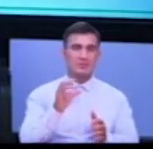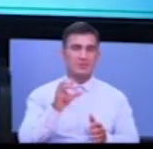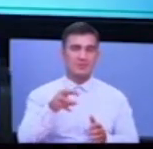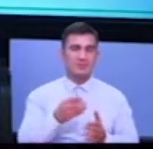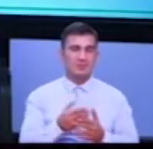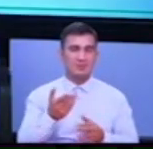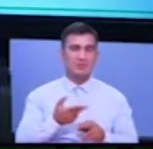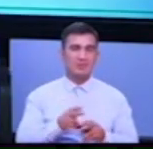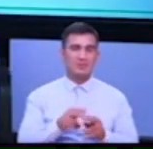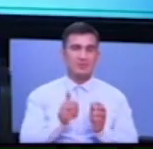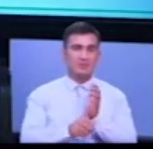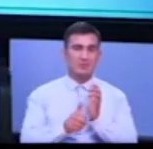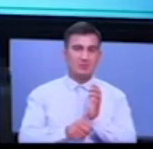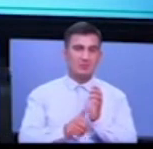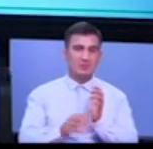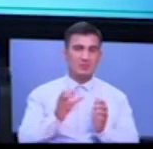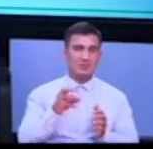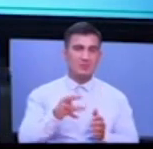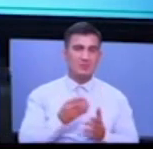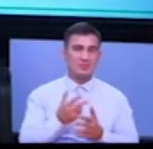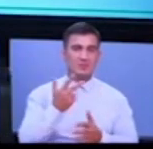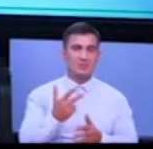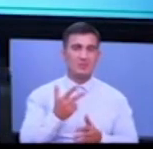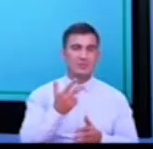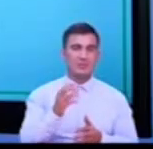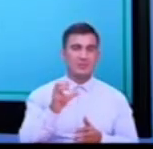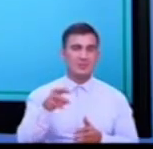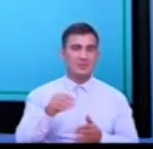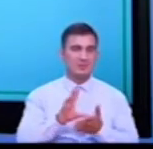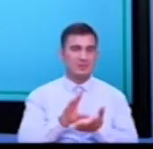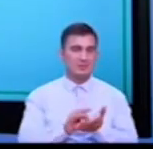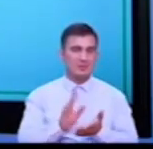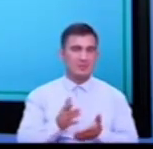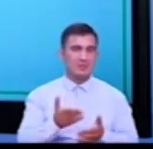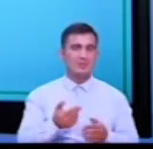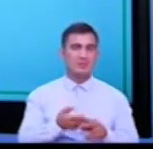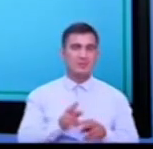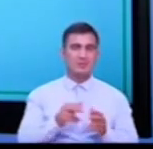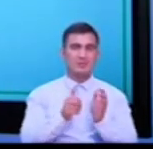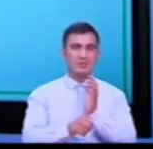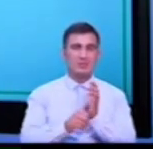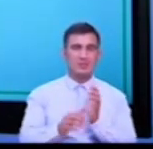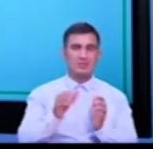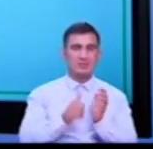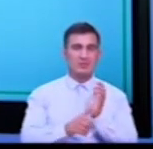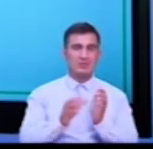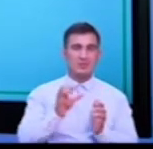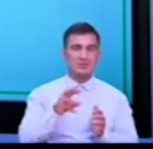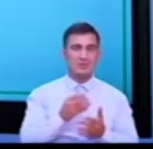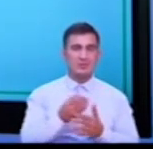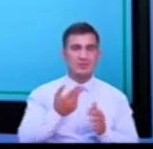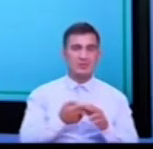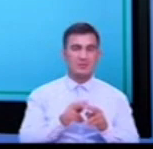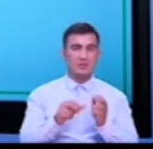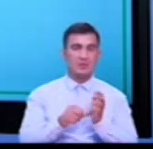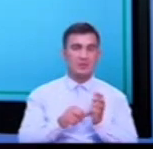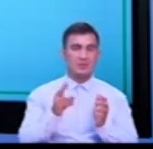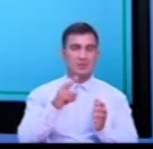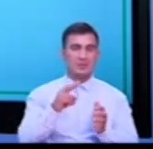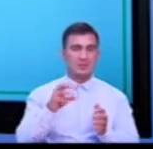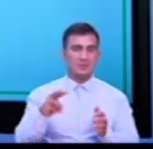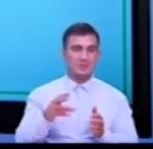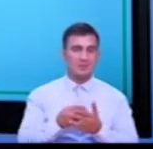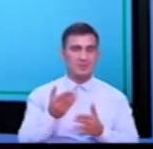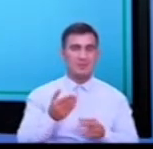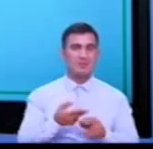santimetrni ham 60 santimetr qo'shib 3 santimetr deb yozib olamiz. Va natijada 60 santimetrimiz 6 desimetr bo'ladi.